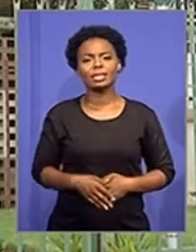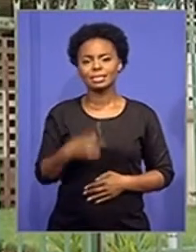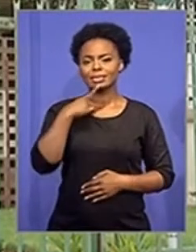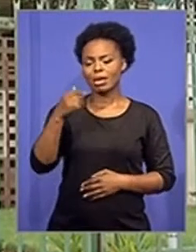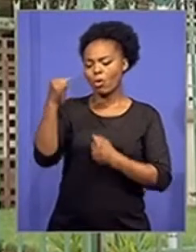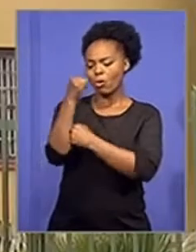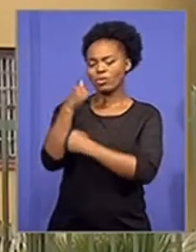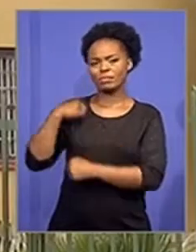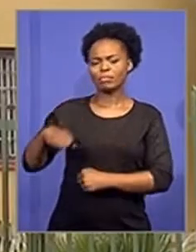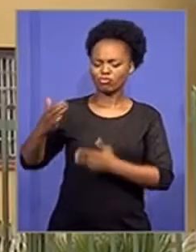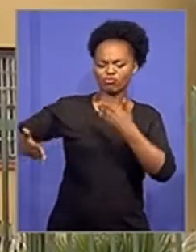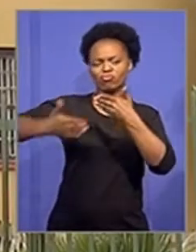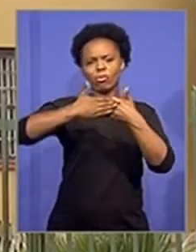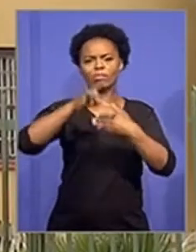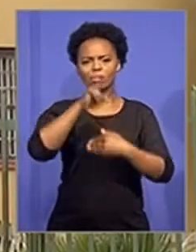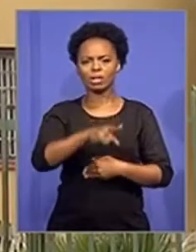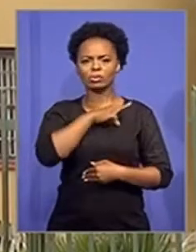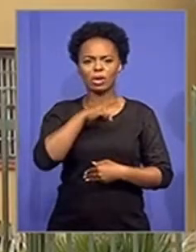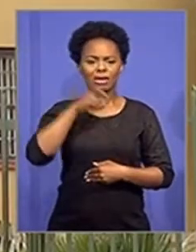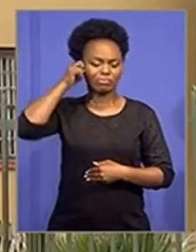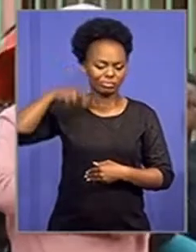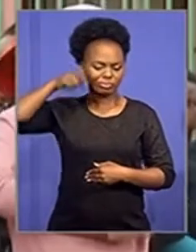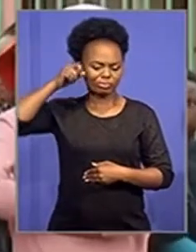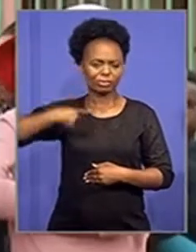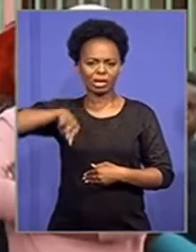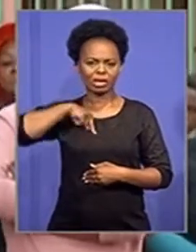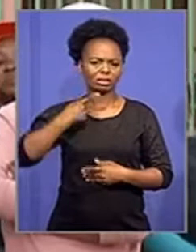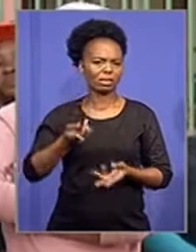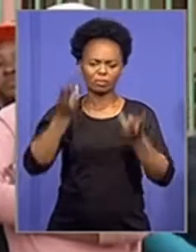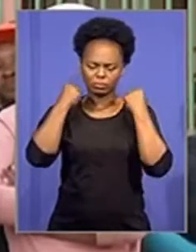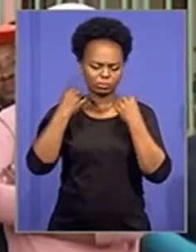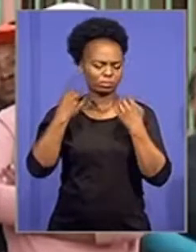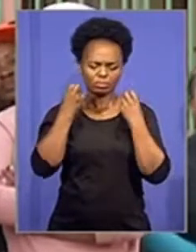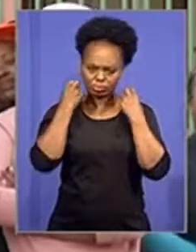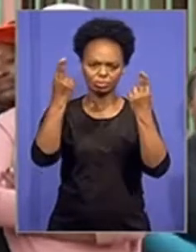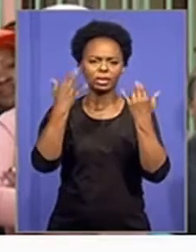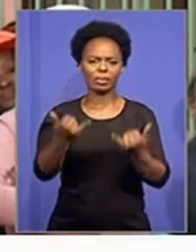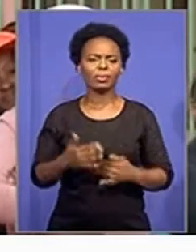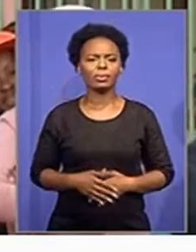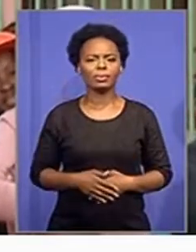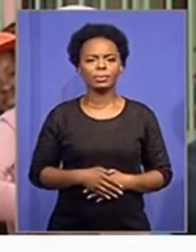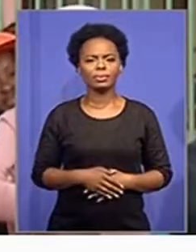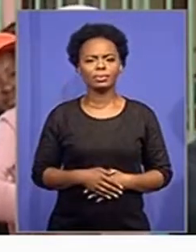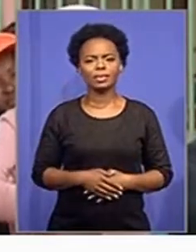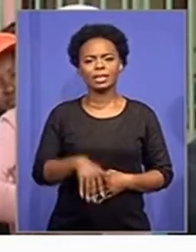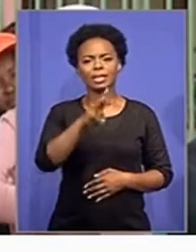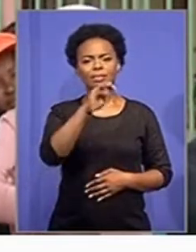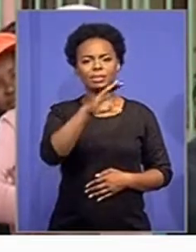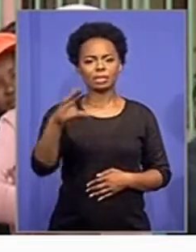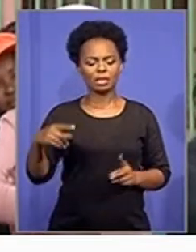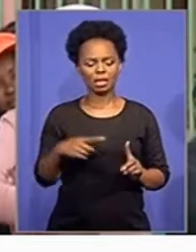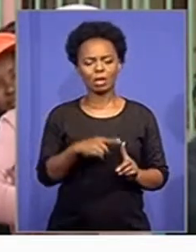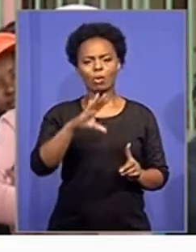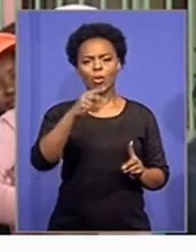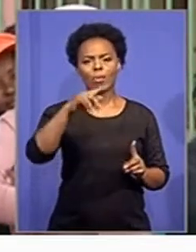masepala di kwalwe ho fitlela ditsoko tsa bona di arabetswe. MEC ya Khokta mme